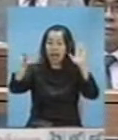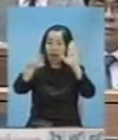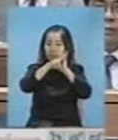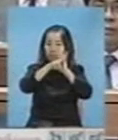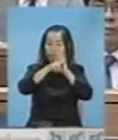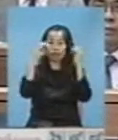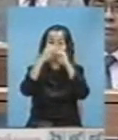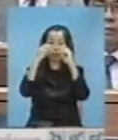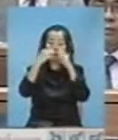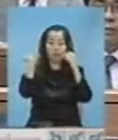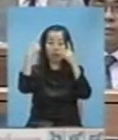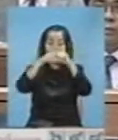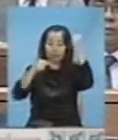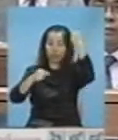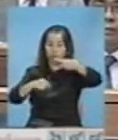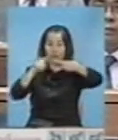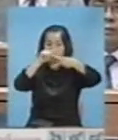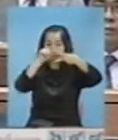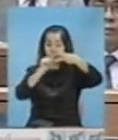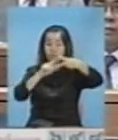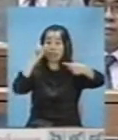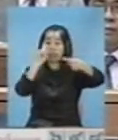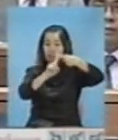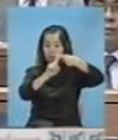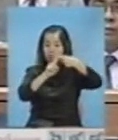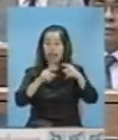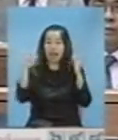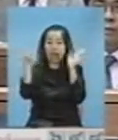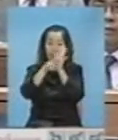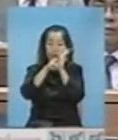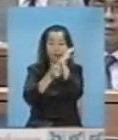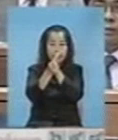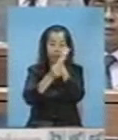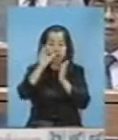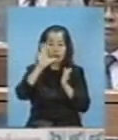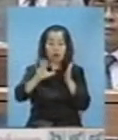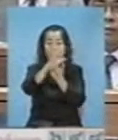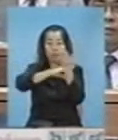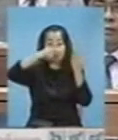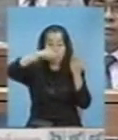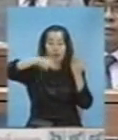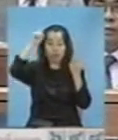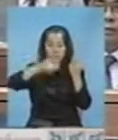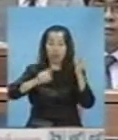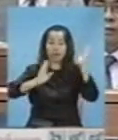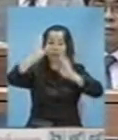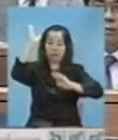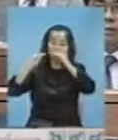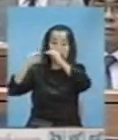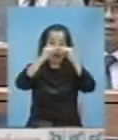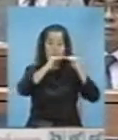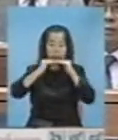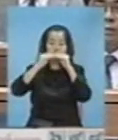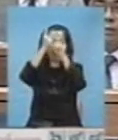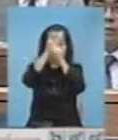แก้2เรื่องเรื่องที่หนึ่งห้ามแก้เรื่องประเทศไทยต้องมีการปกครองโดยระบอบประชาธิปไต